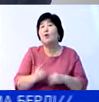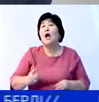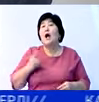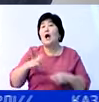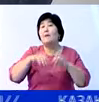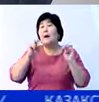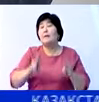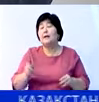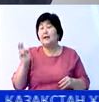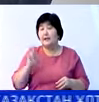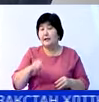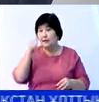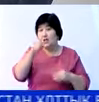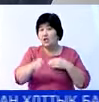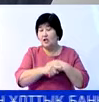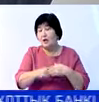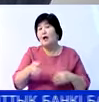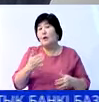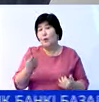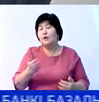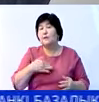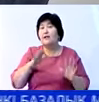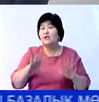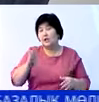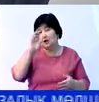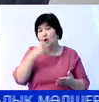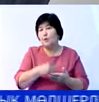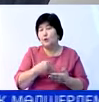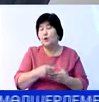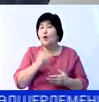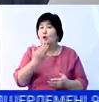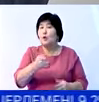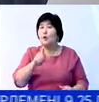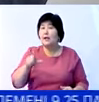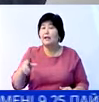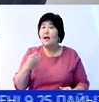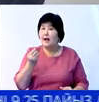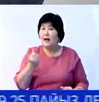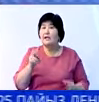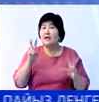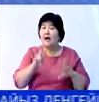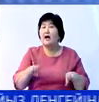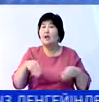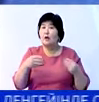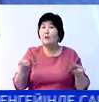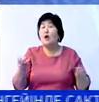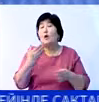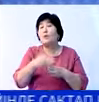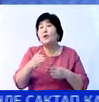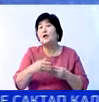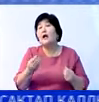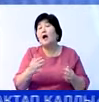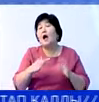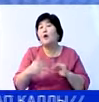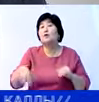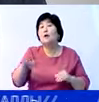алса жыл аяғына дейін. Ол кезде біз жергілікті бюджеттен сол кісілерге қаржыны қарап беруіміз керек. Бөлінген қаржыны